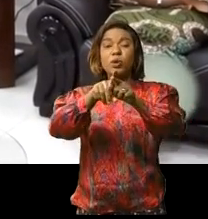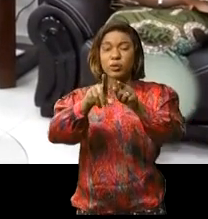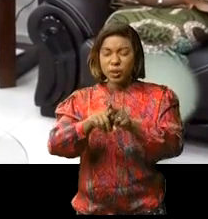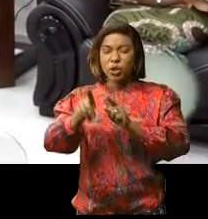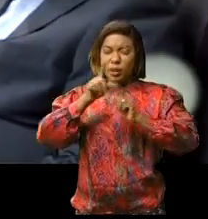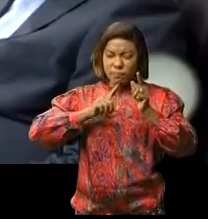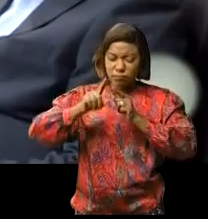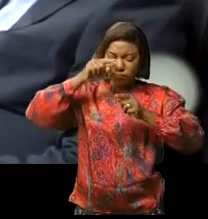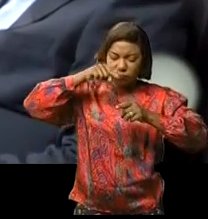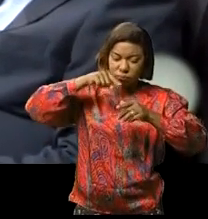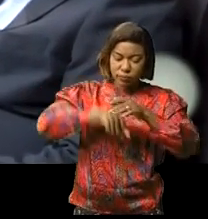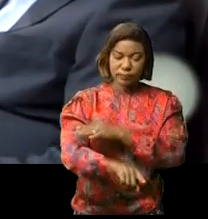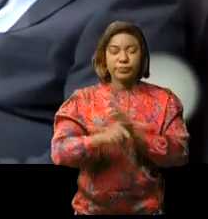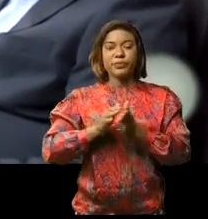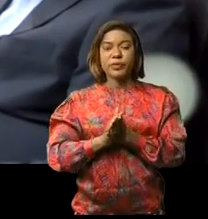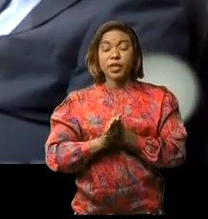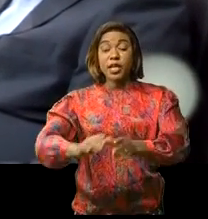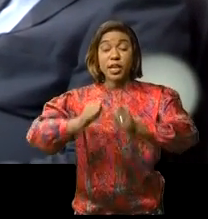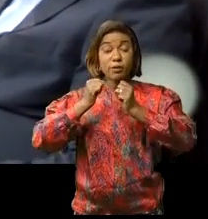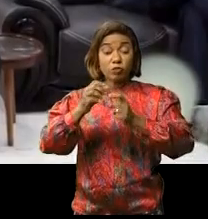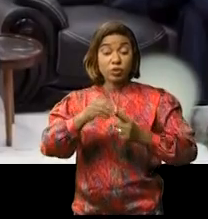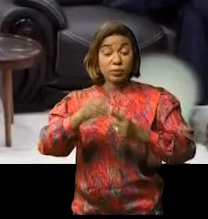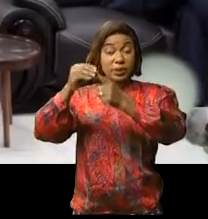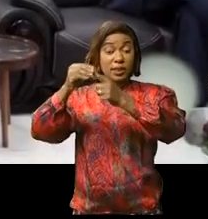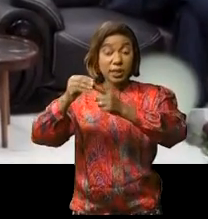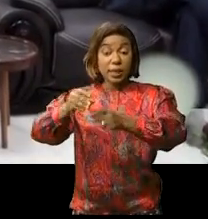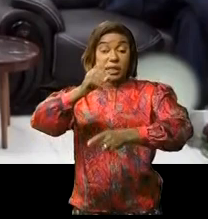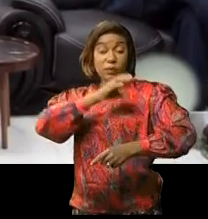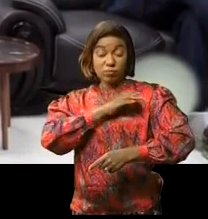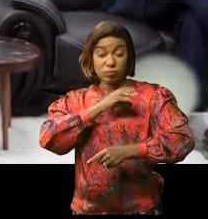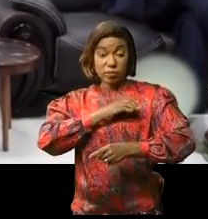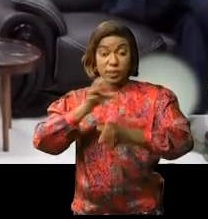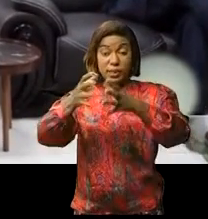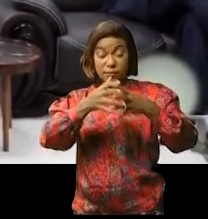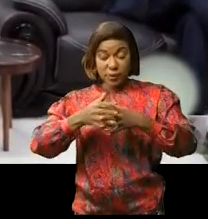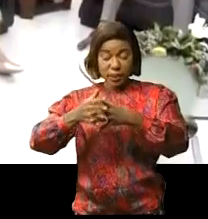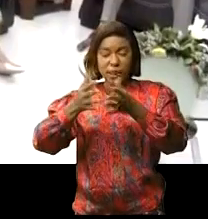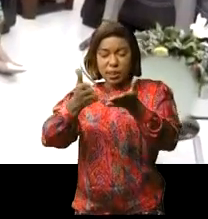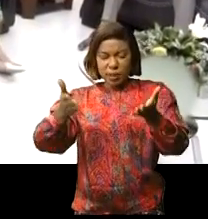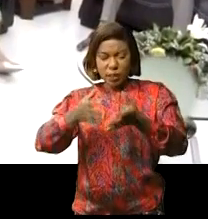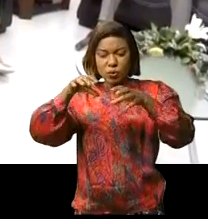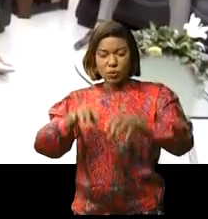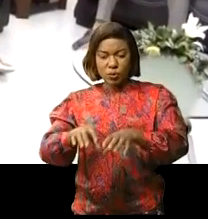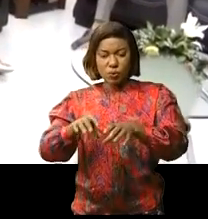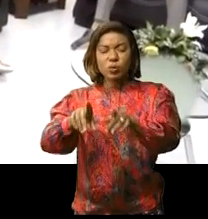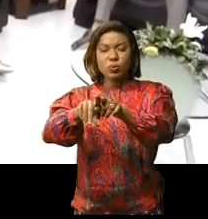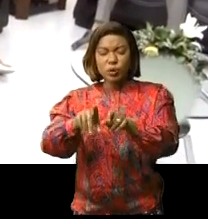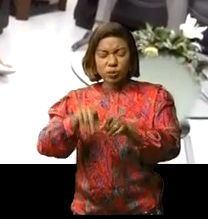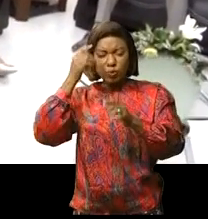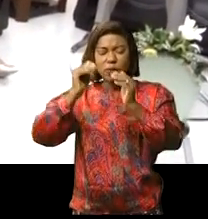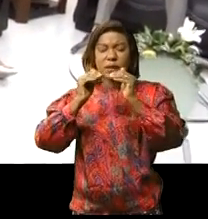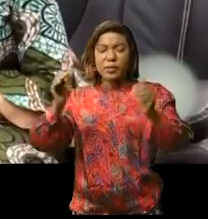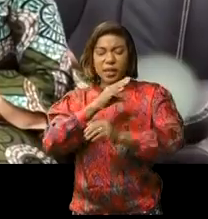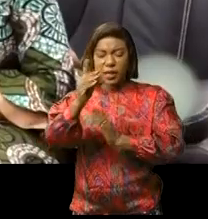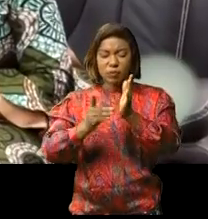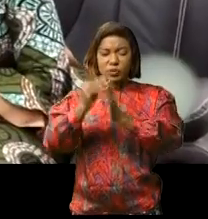spéciales des États-Unis en République démocratique du Congo prouve à suffisance l'importance de ces partenariats pour la paix, la